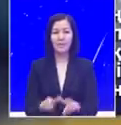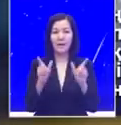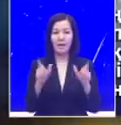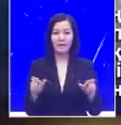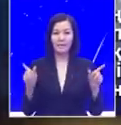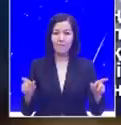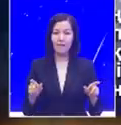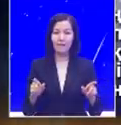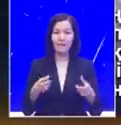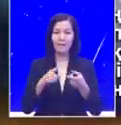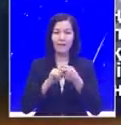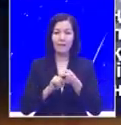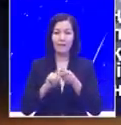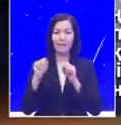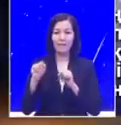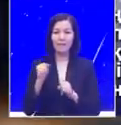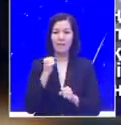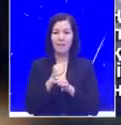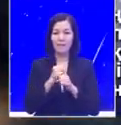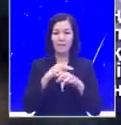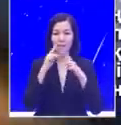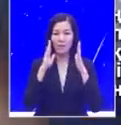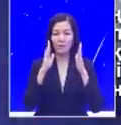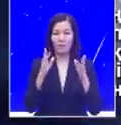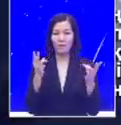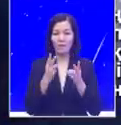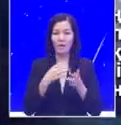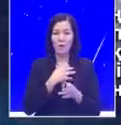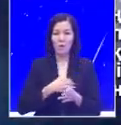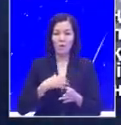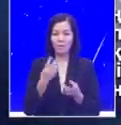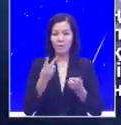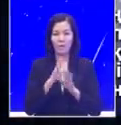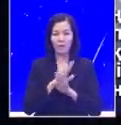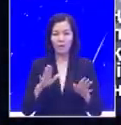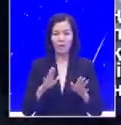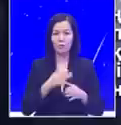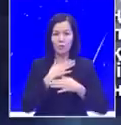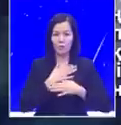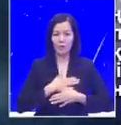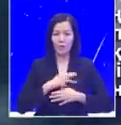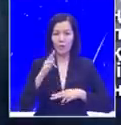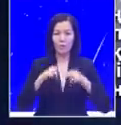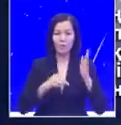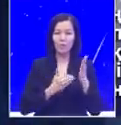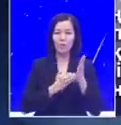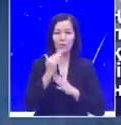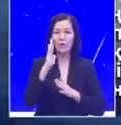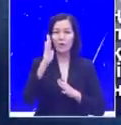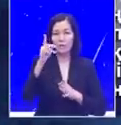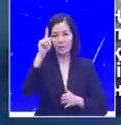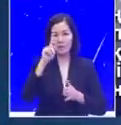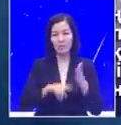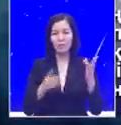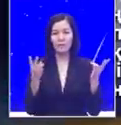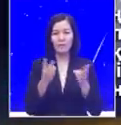Азаматтарды карантин талаптарын қатаң сақтауға шақырамын. Сары уайымға салынуға болмайды. Көңіліміз көтеріңкі болып, жарқын болашаққа сенуіміз